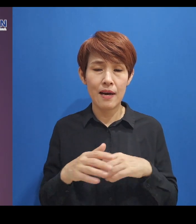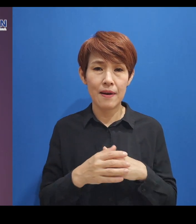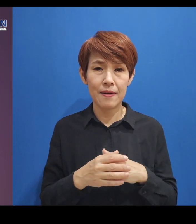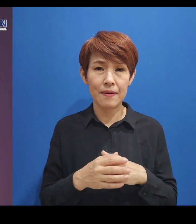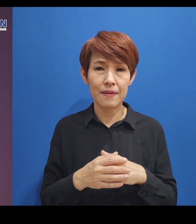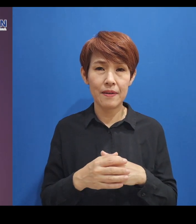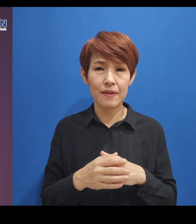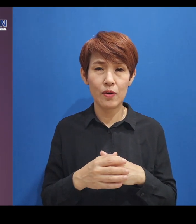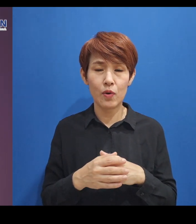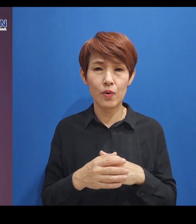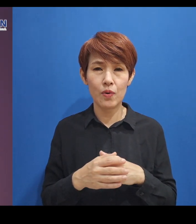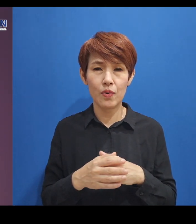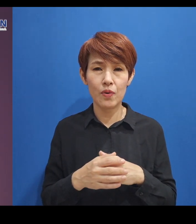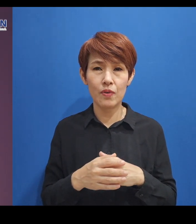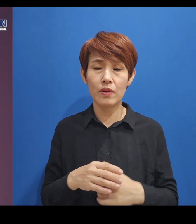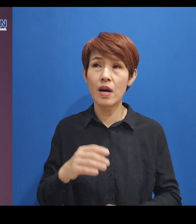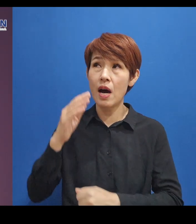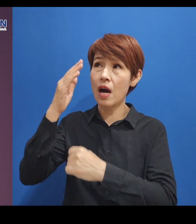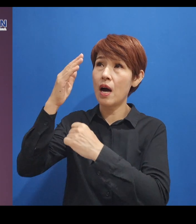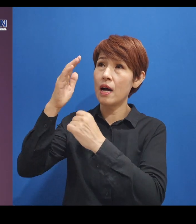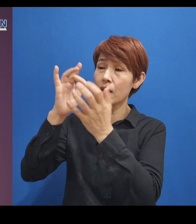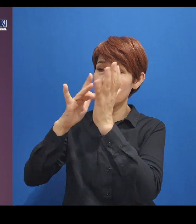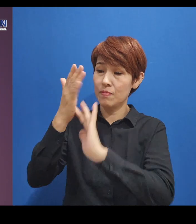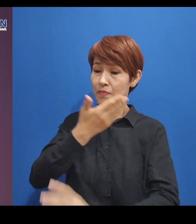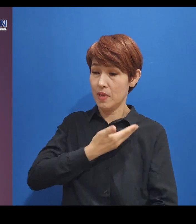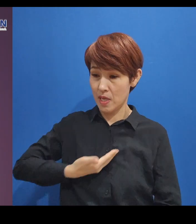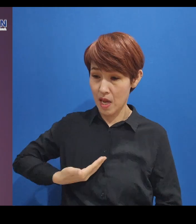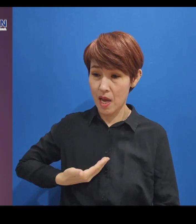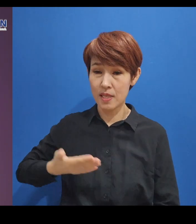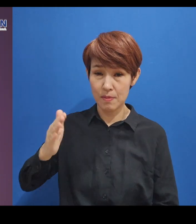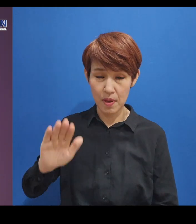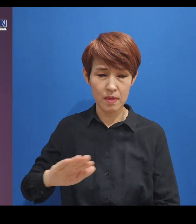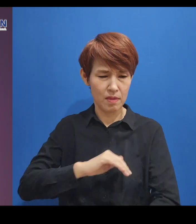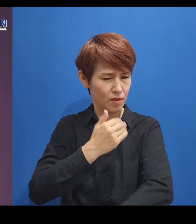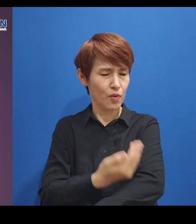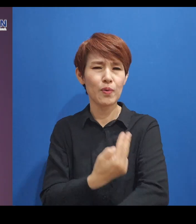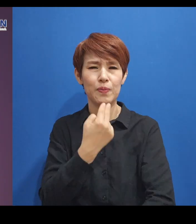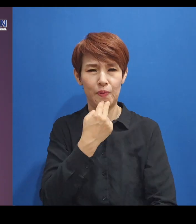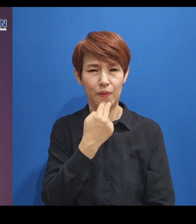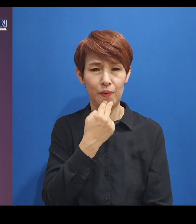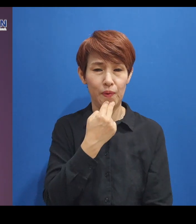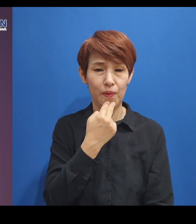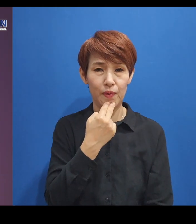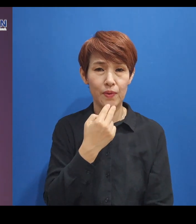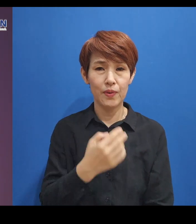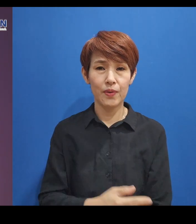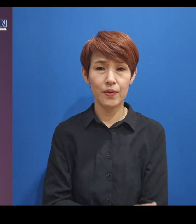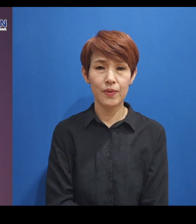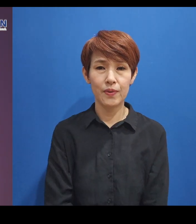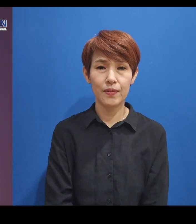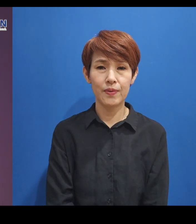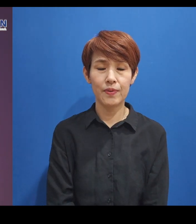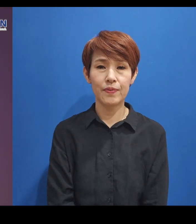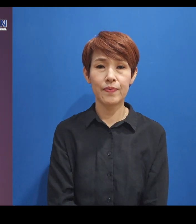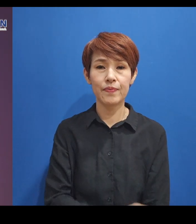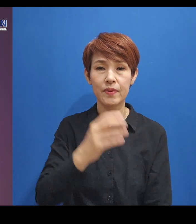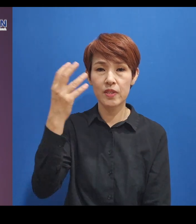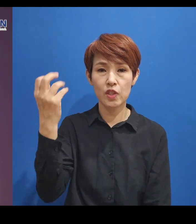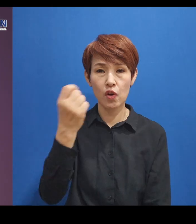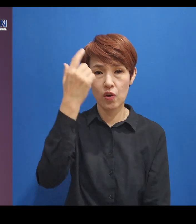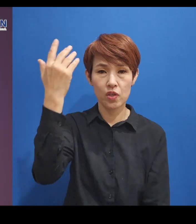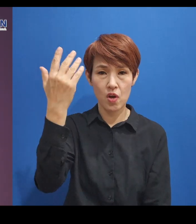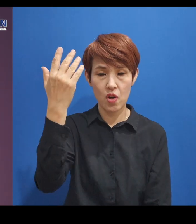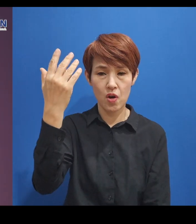수제자라고 하는 옷은 입었을지 몰라도 능력은 전혀 없었어. 근데 성령의